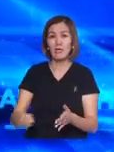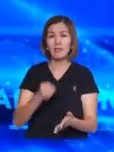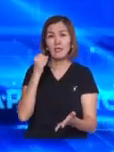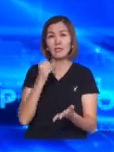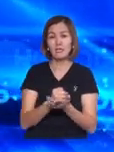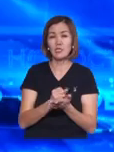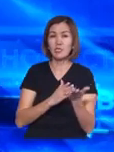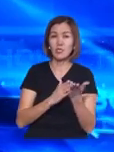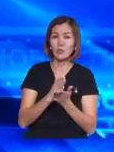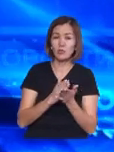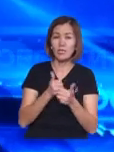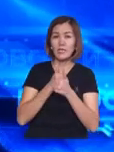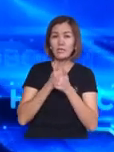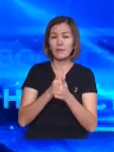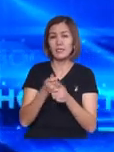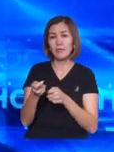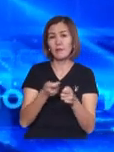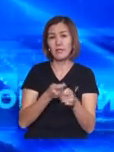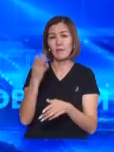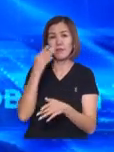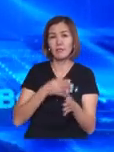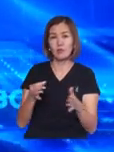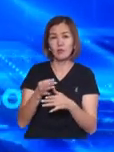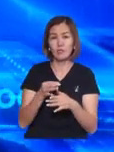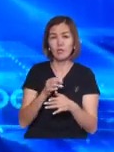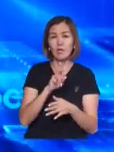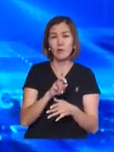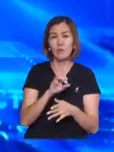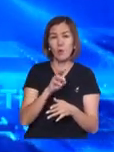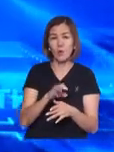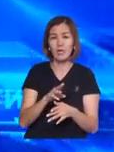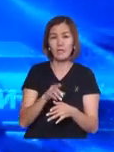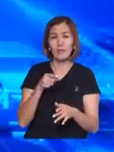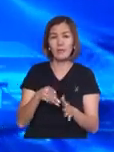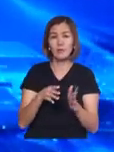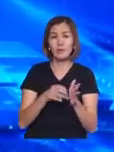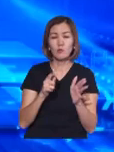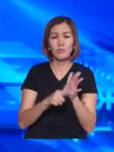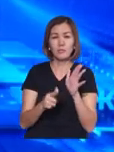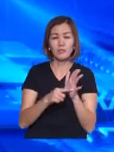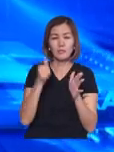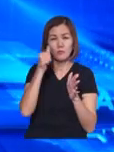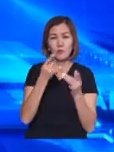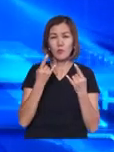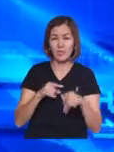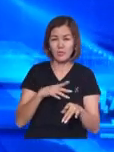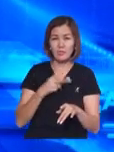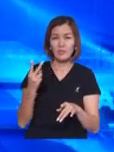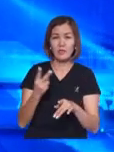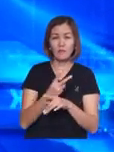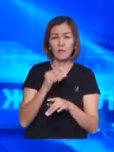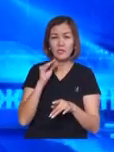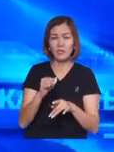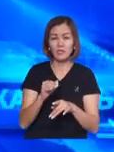Кайратович Куренбеков назначен на должность заместителя Аким Алматинской области. Болат Куренбеков родился в 1977